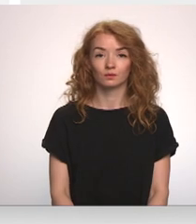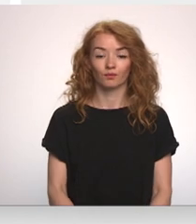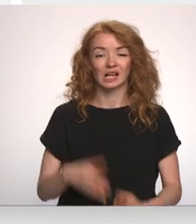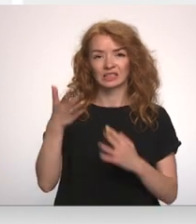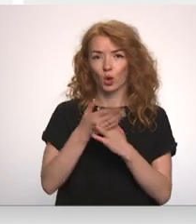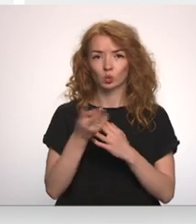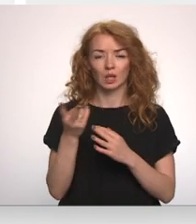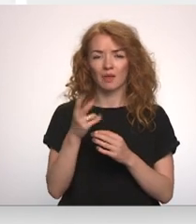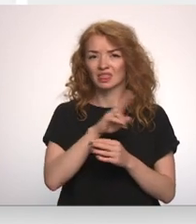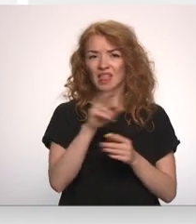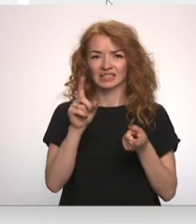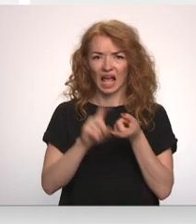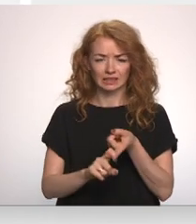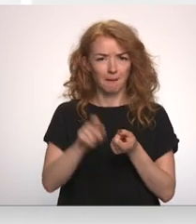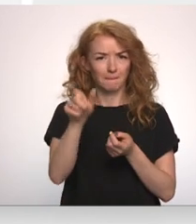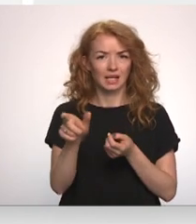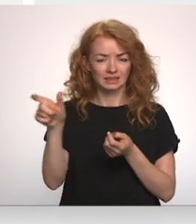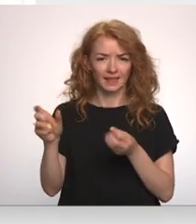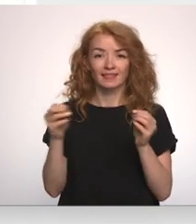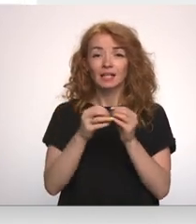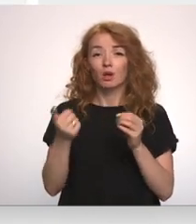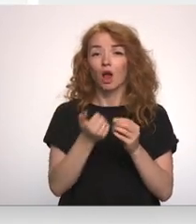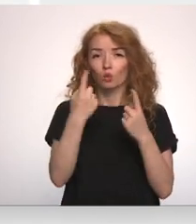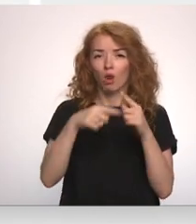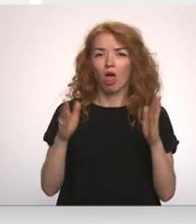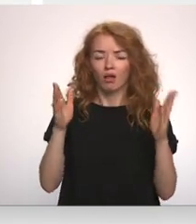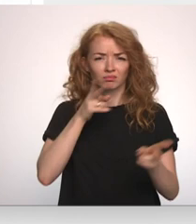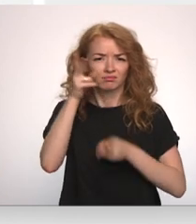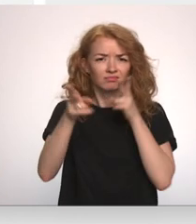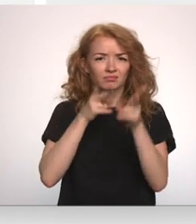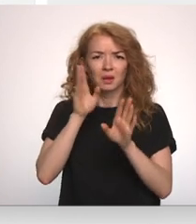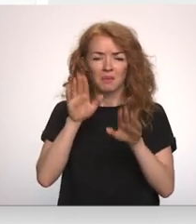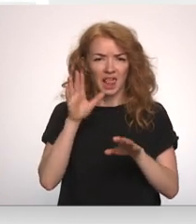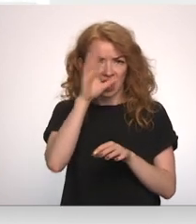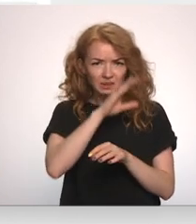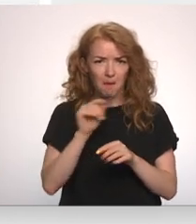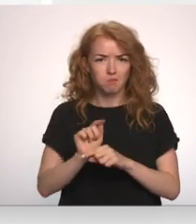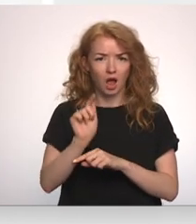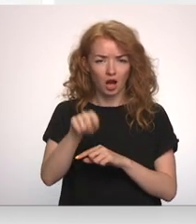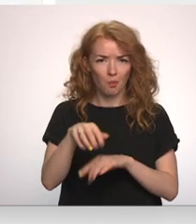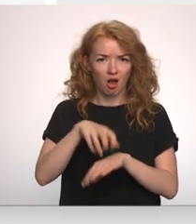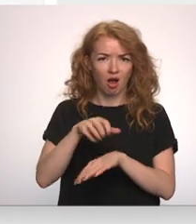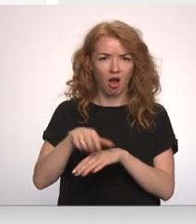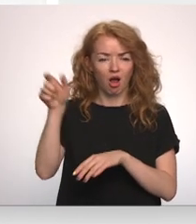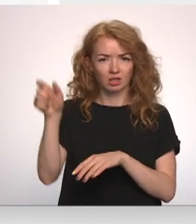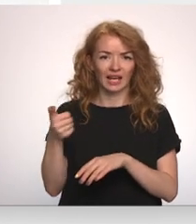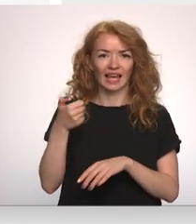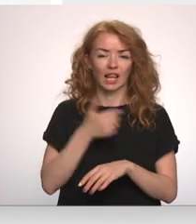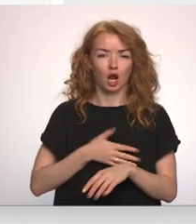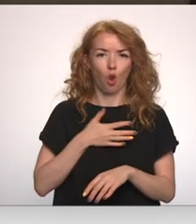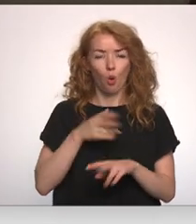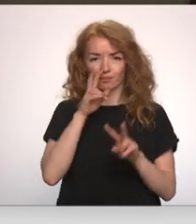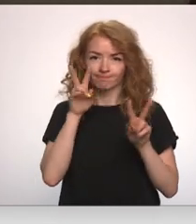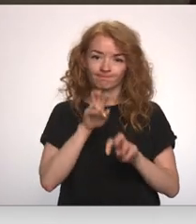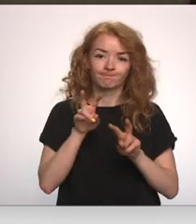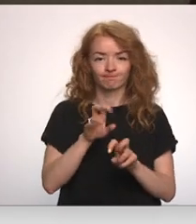Savstarpēji nesaistītas pacientes vairāk nekā 10 gadu garumā sūdzējās par iespējamiem pārkāpumiem imunologa darbā ginekoloģiski